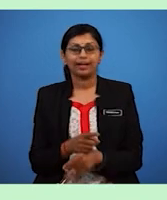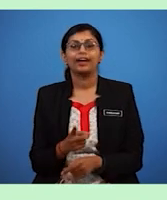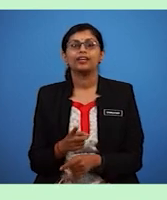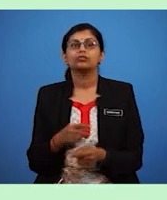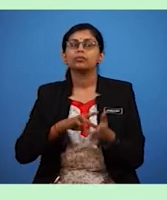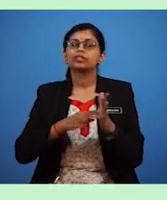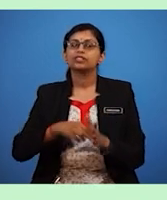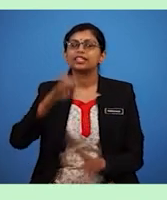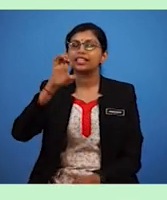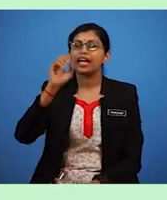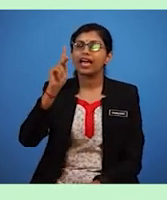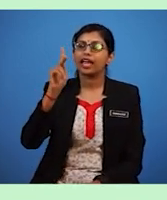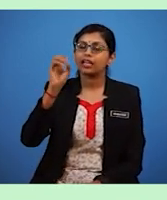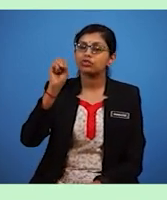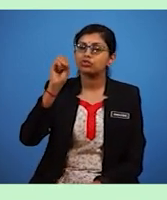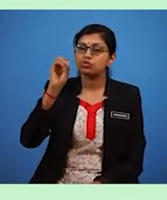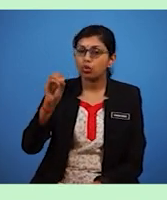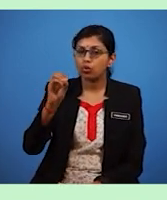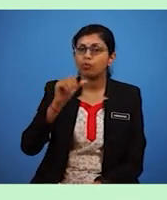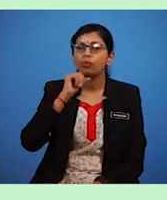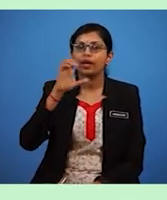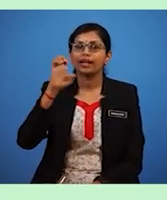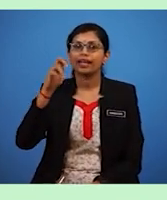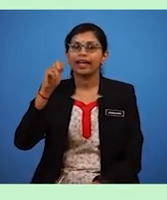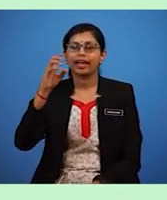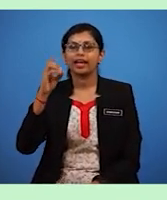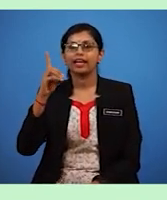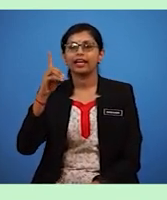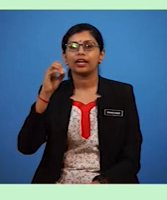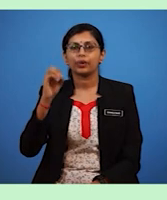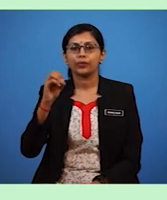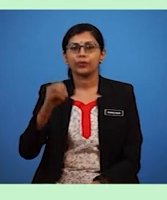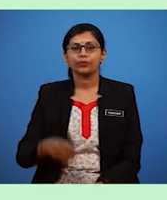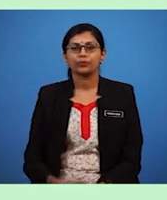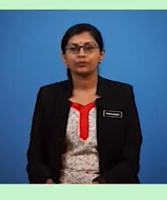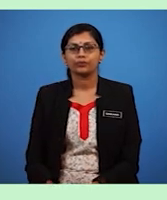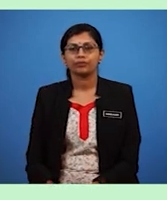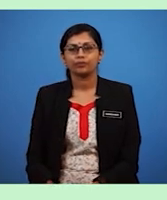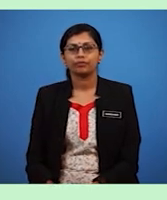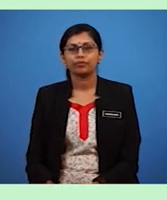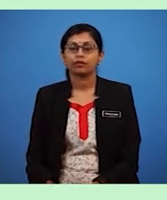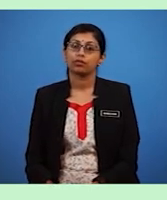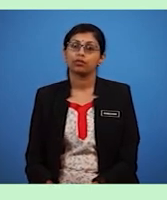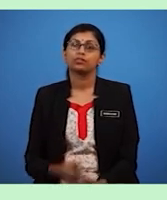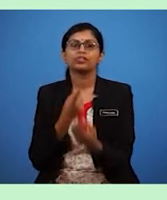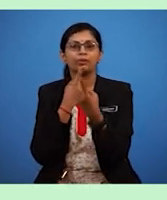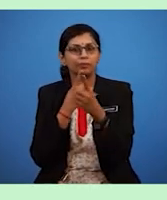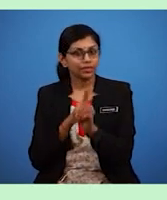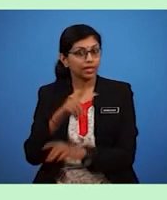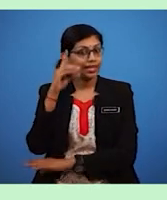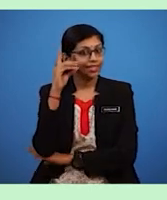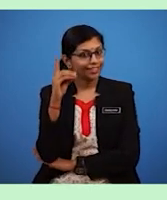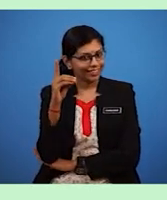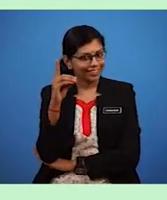tanda negatif itu? Jadi, jawapannya ialah D.